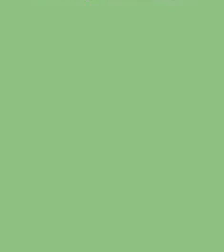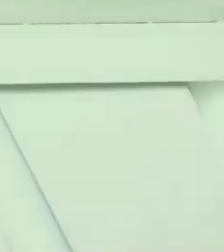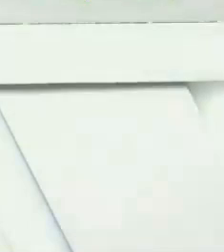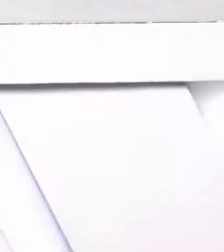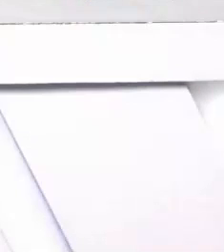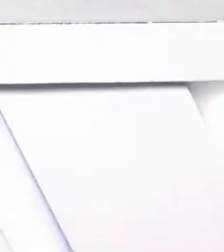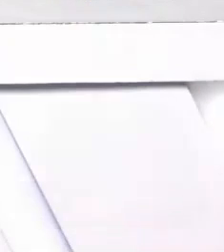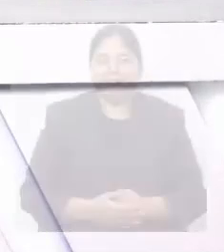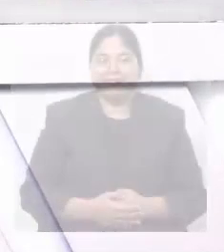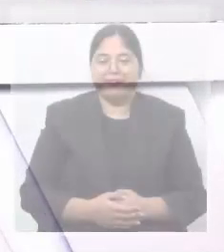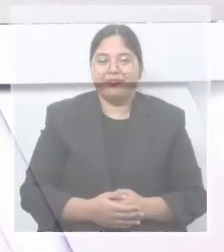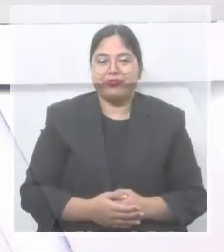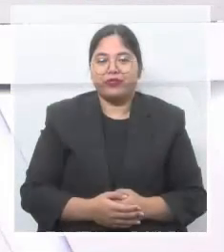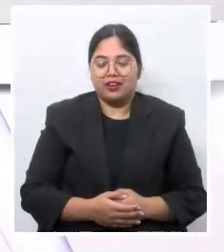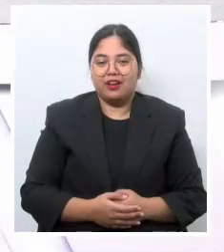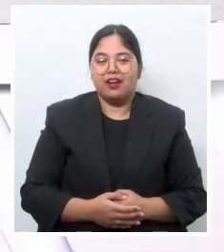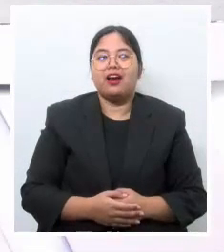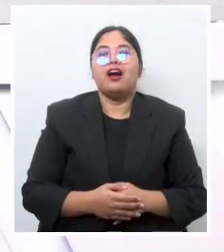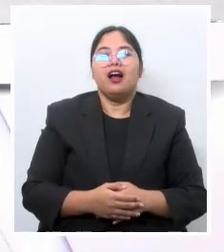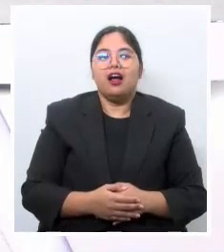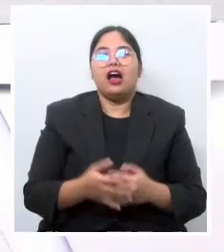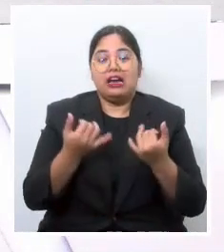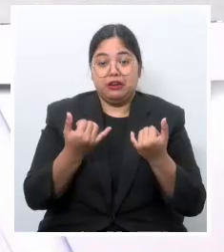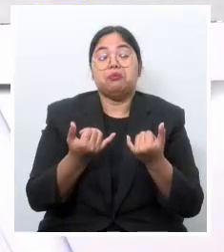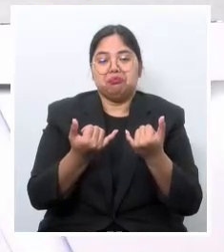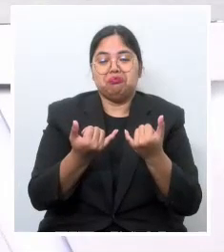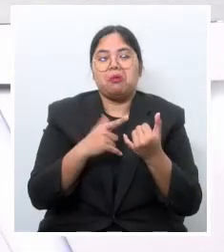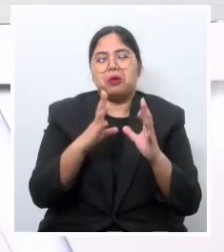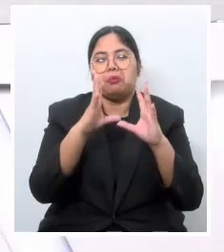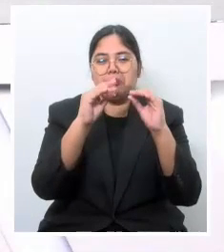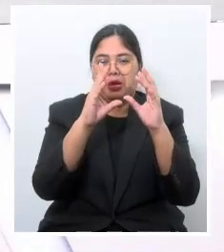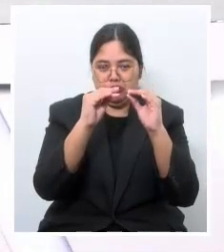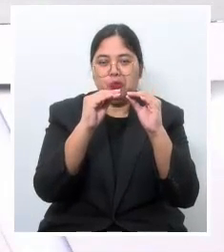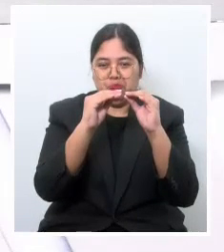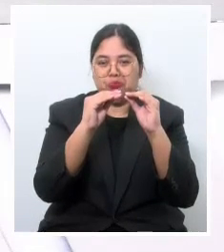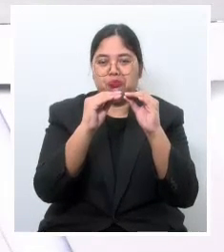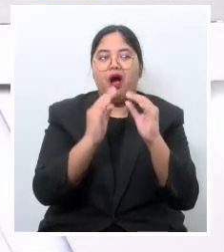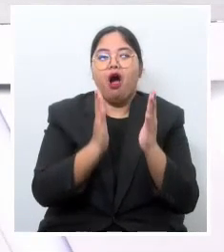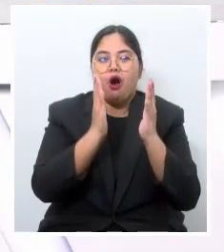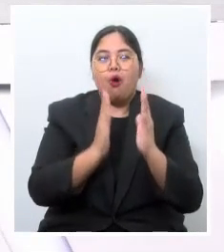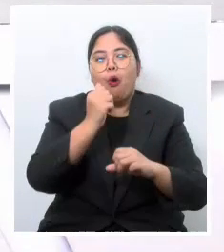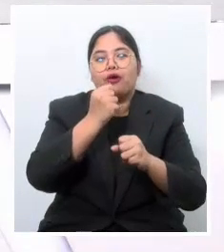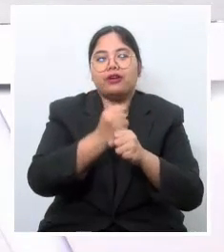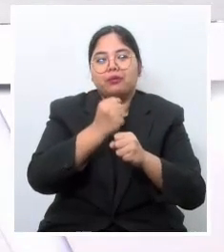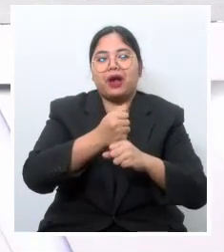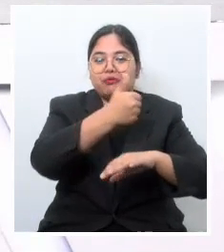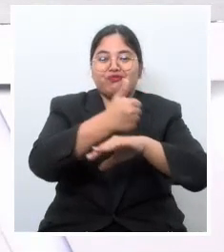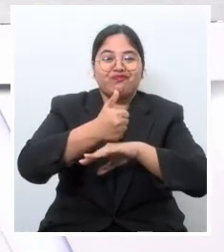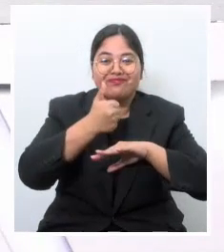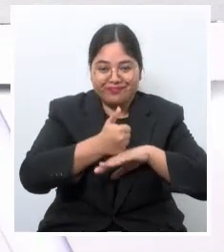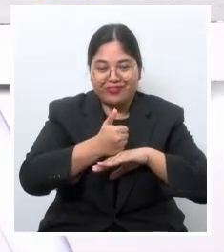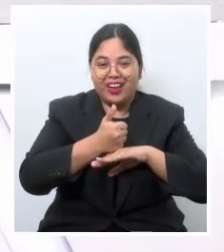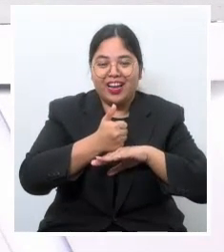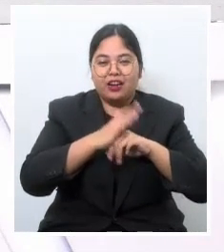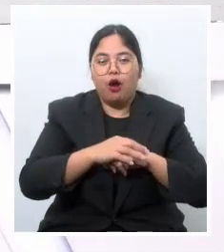ค่ะค่ะซึ่งถือได้ว่าเป็นอีหนึ่งการประชุมผู้บริหารสถานศึกษานะคะที่ทำให้แต่ละโรงเรียนนั้นมาเจอกันทั้ง